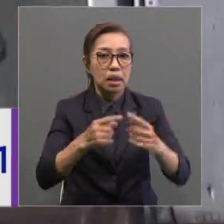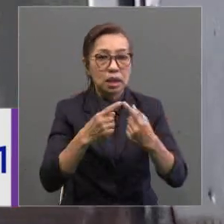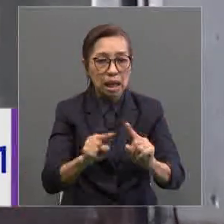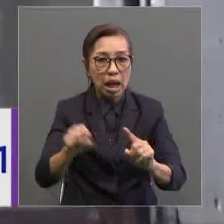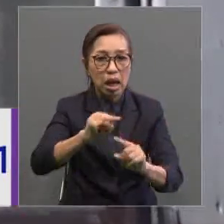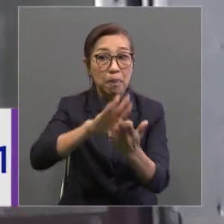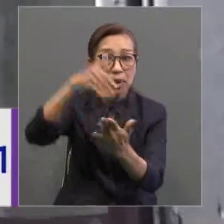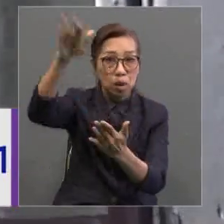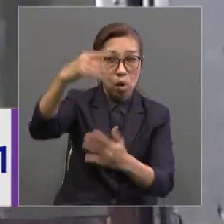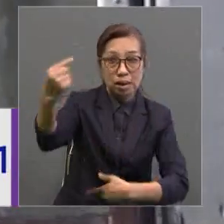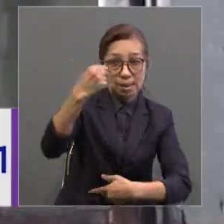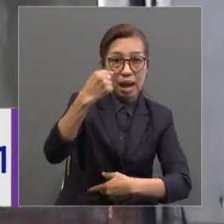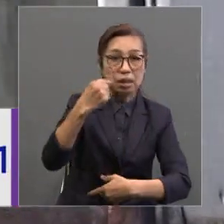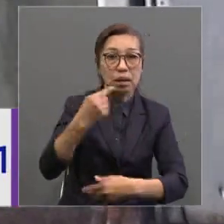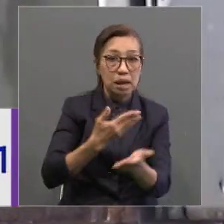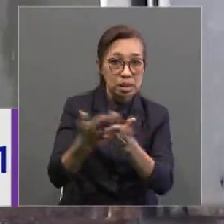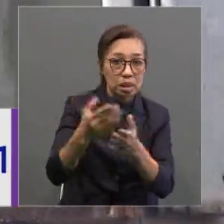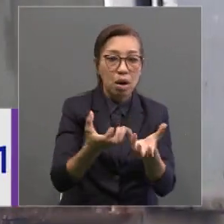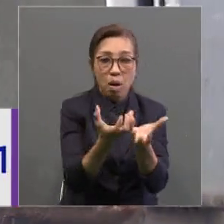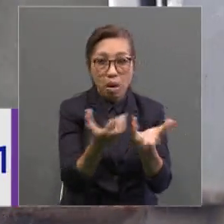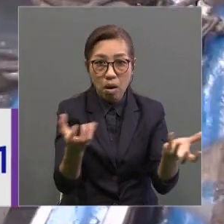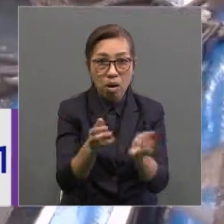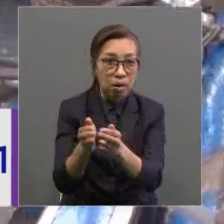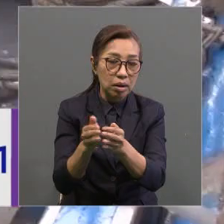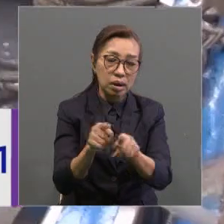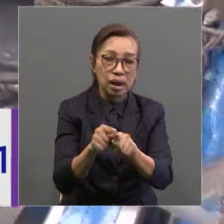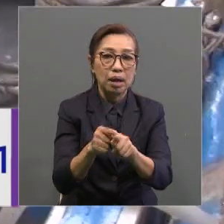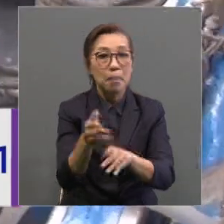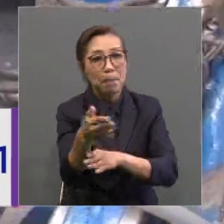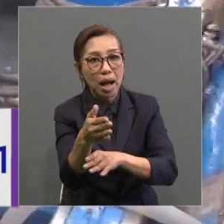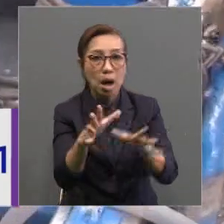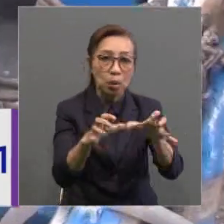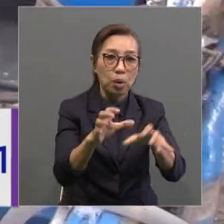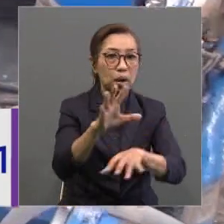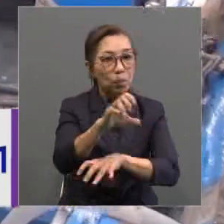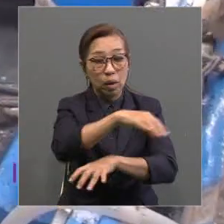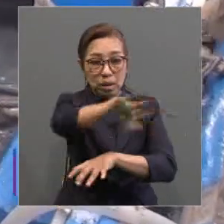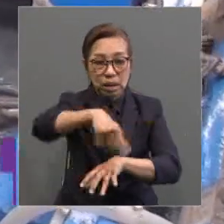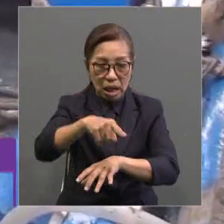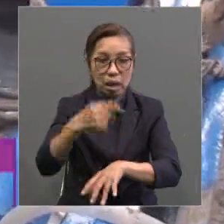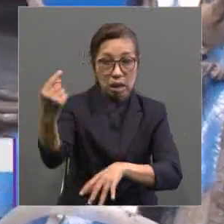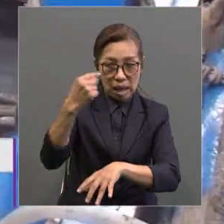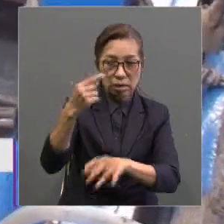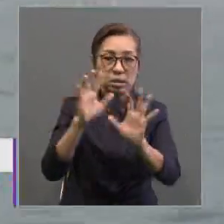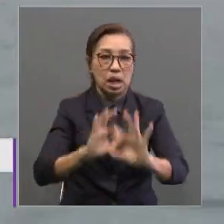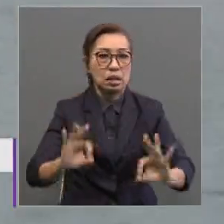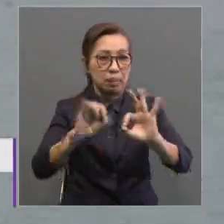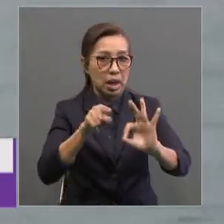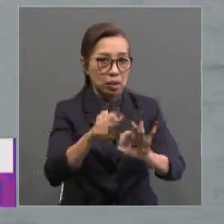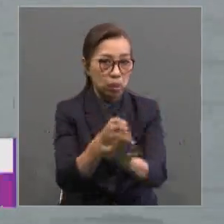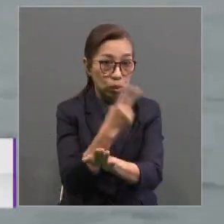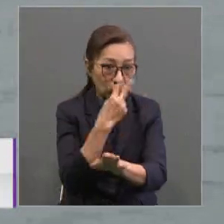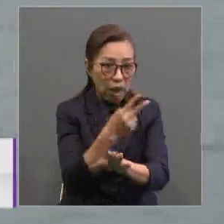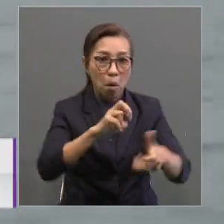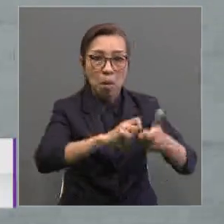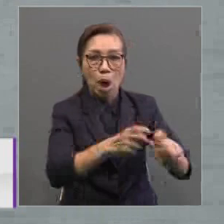ำสั่งซื้อของประเทศคู่ค้าจากผลิตภัณฑ์อาหารทะเลแปรรูปที่ขยายตัวจะเกิดขึ้นไม่ได้ถ้าการแก้ไขปัญหาการทำ